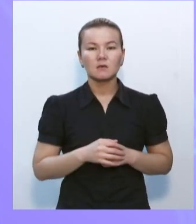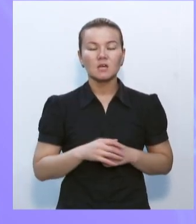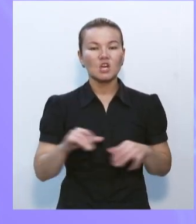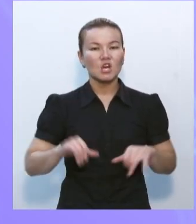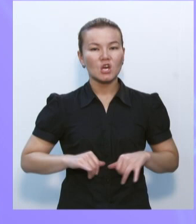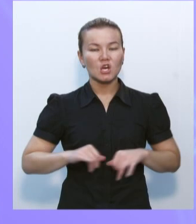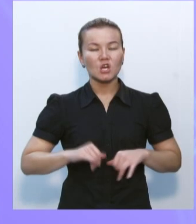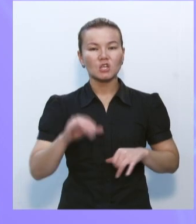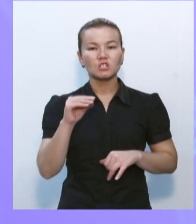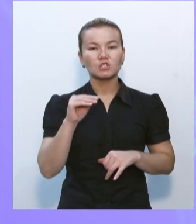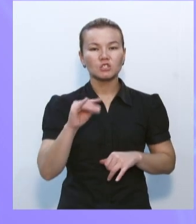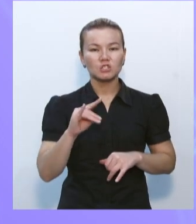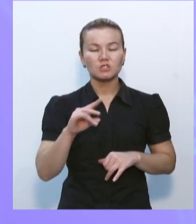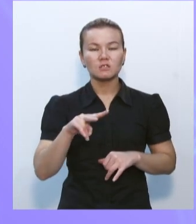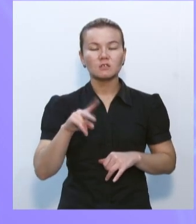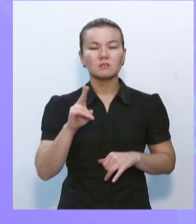Жылкы.